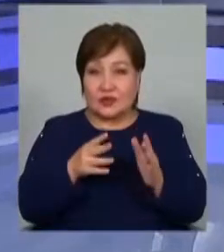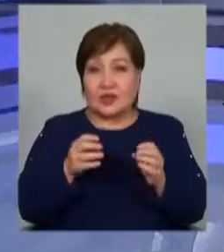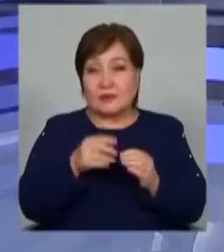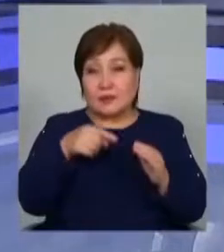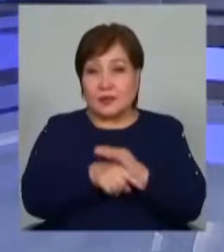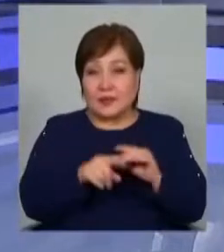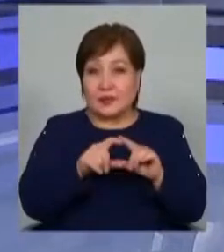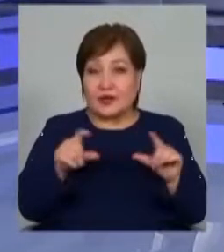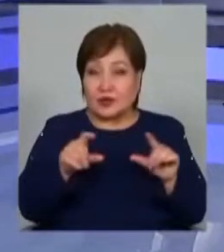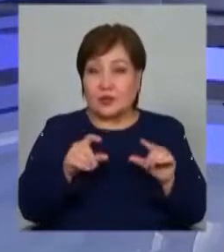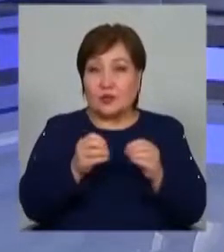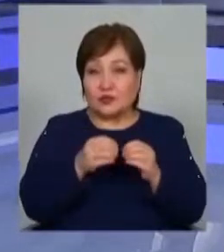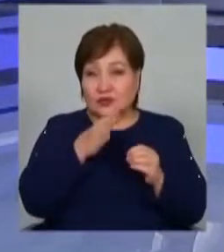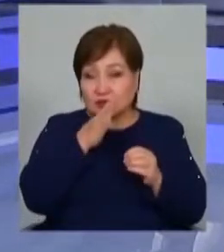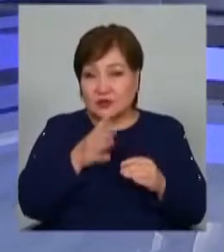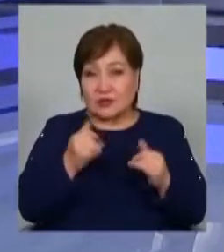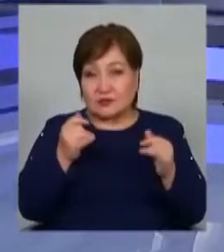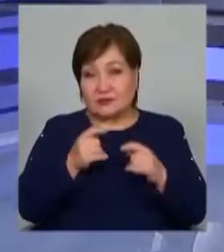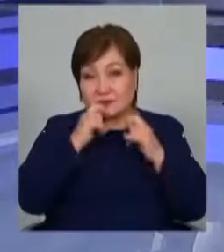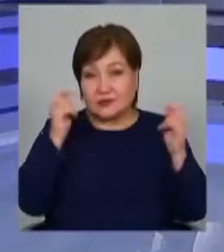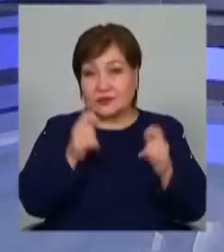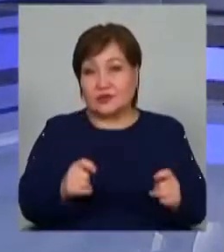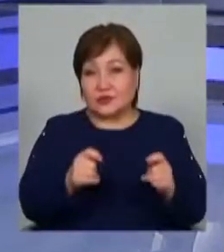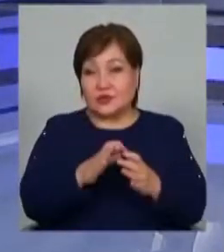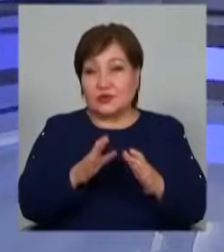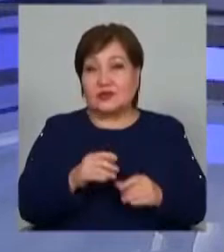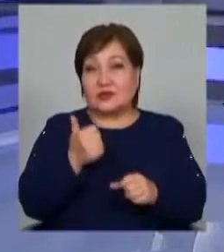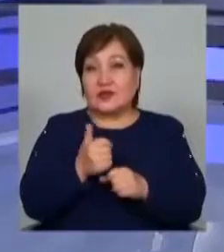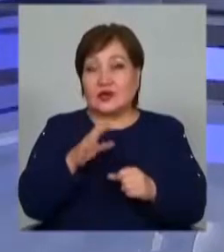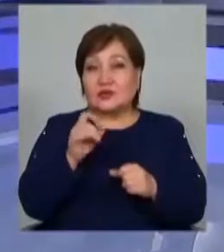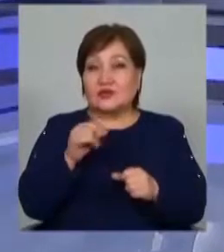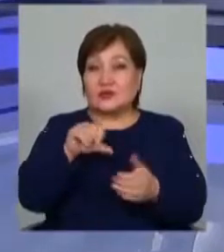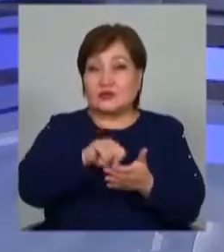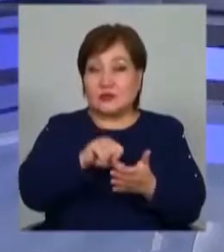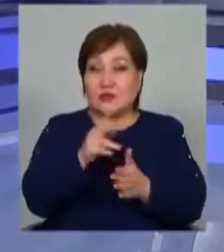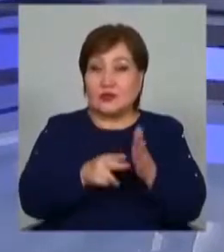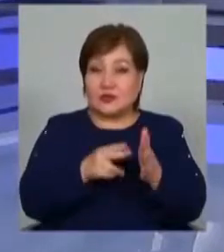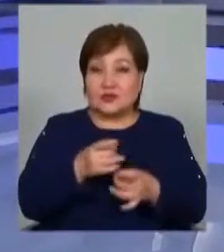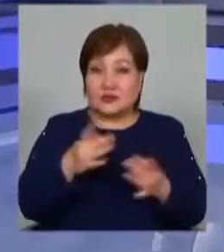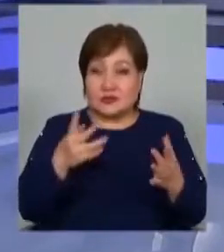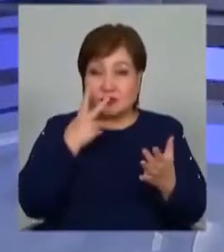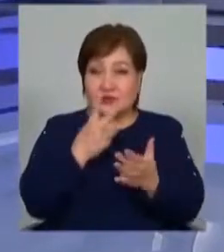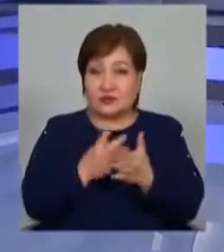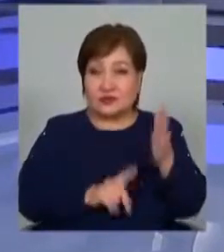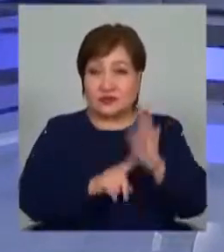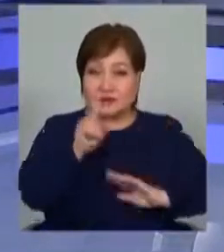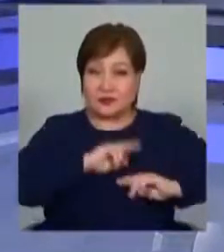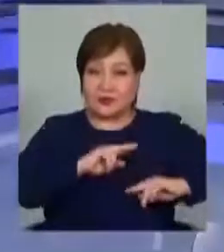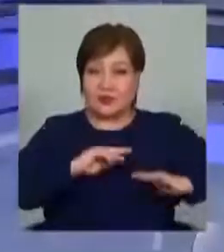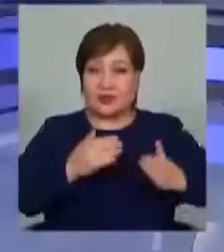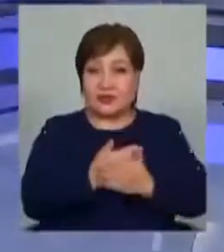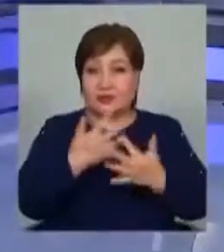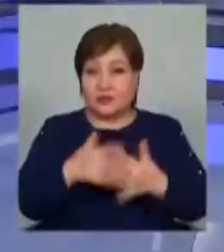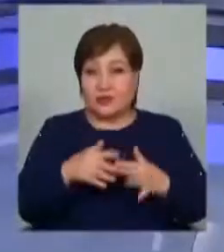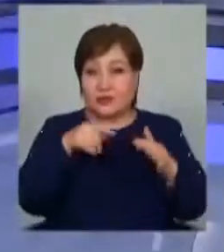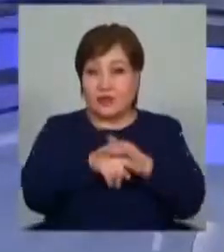пайдалануға берілді. Бүгін қала әкімінің орынбасары Серік Құсайыновтың қатысуымен пойыздар салтанат түрде іске қосылды. Жаңа құрамның есебінен метро көліктерінің